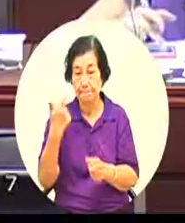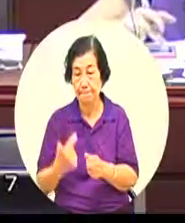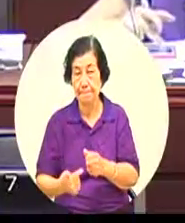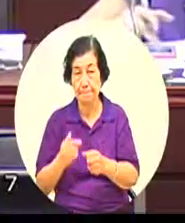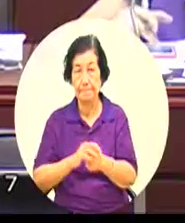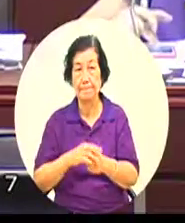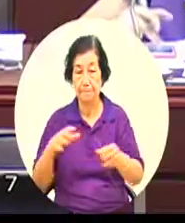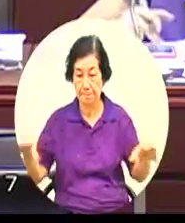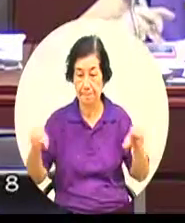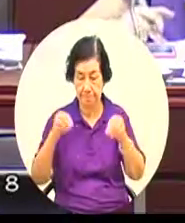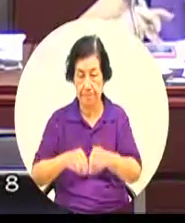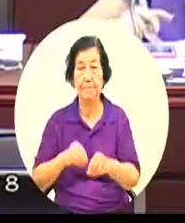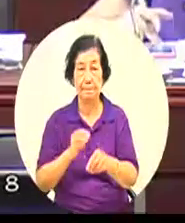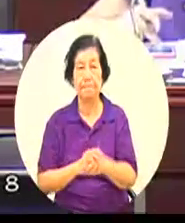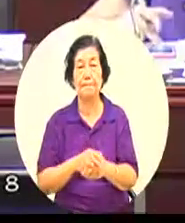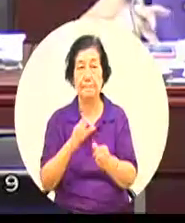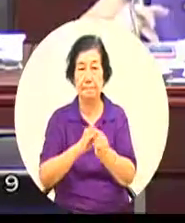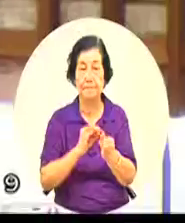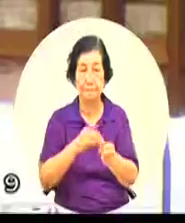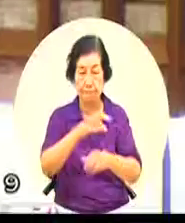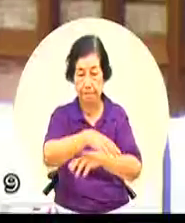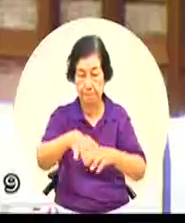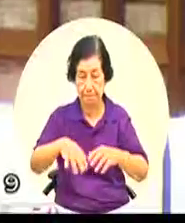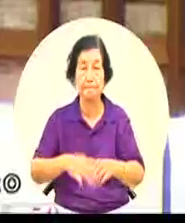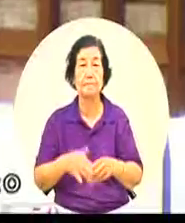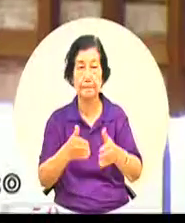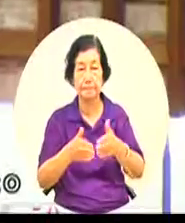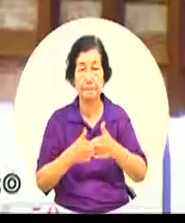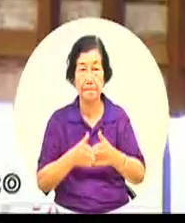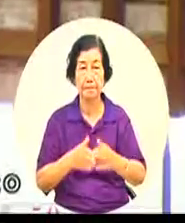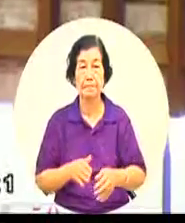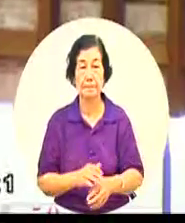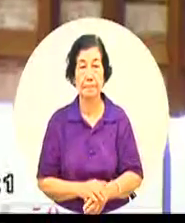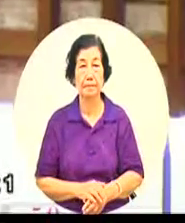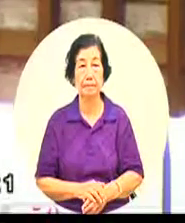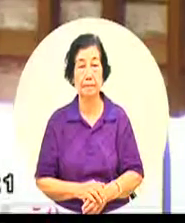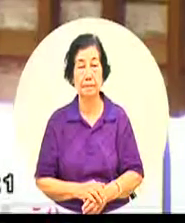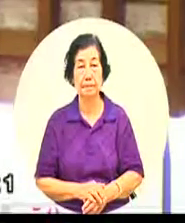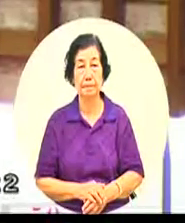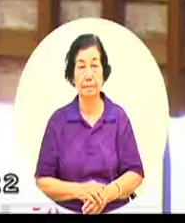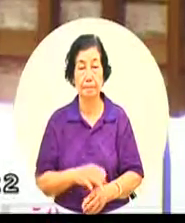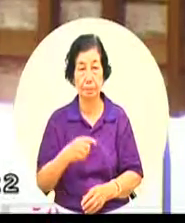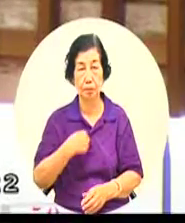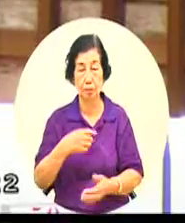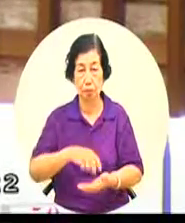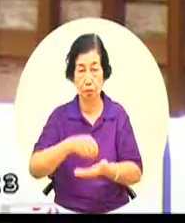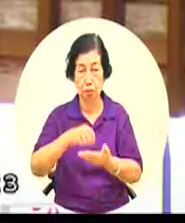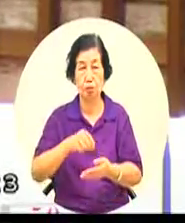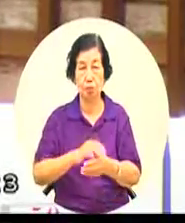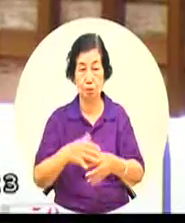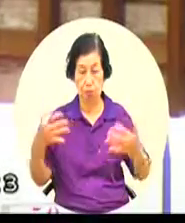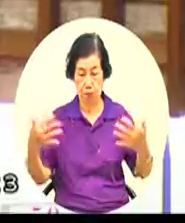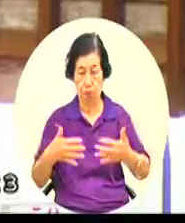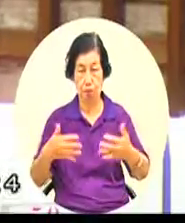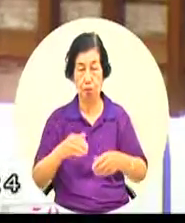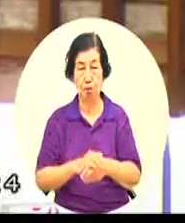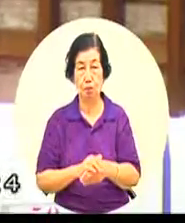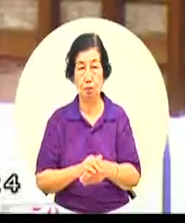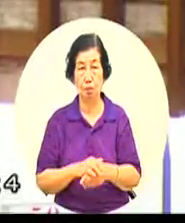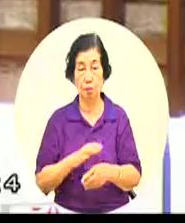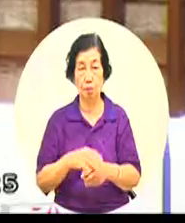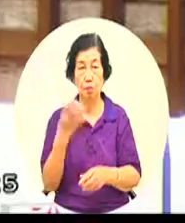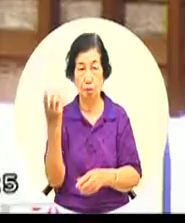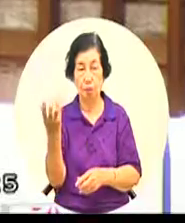学习环境。 好，请局长暂时先坐。这个我会提出这个议题就是这个大部分